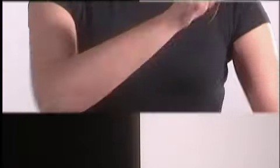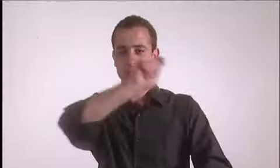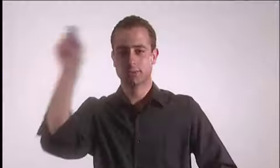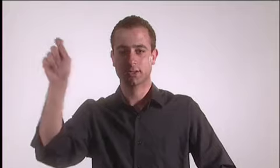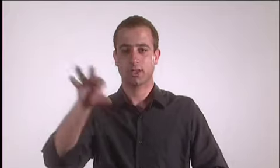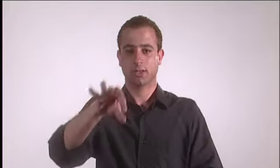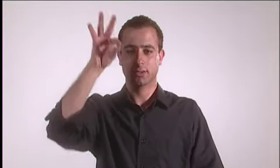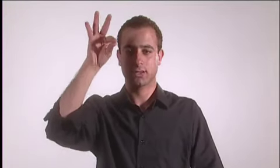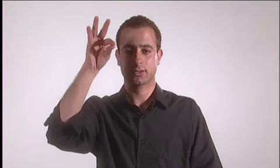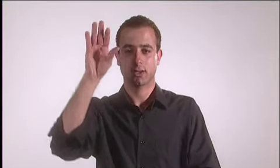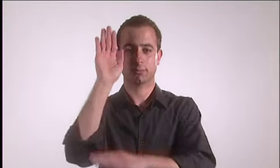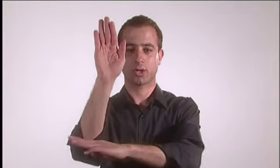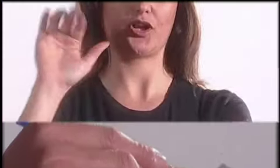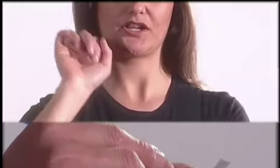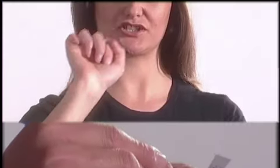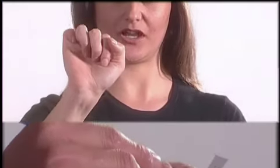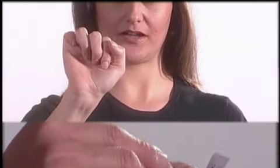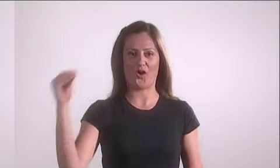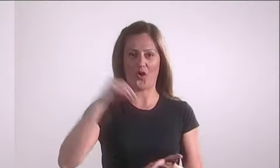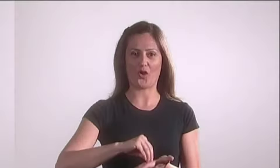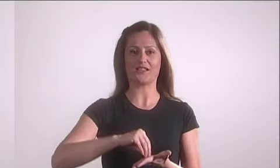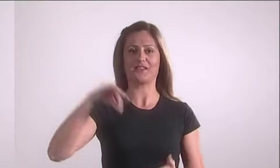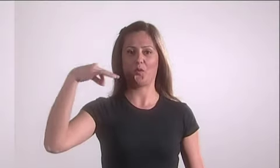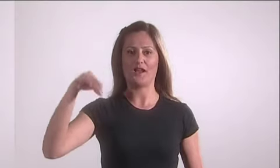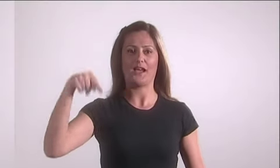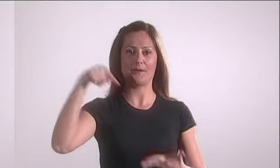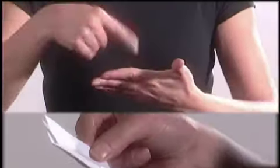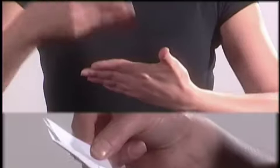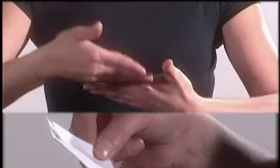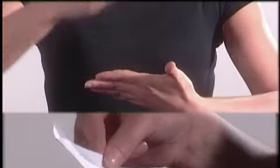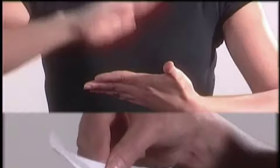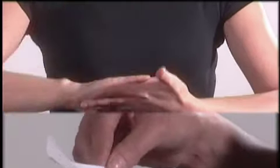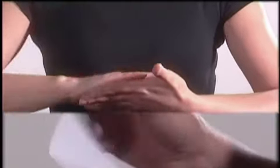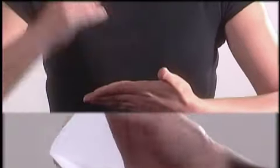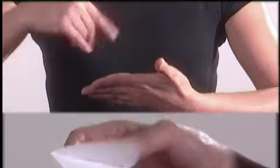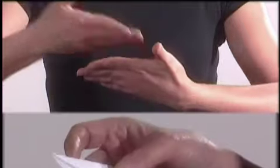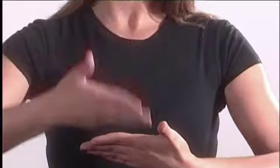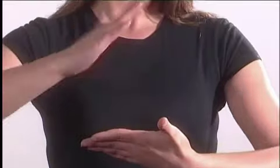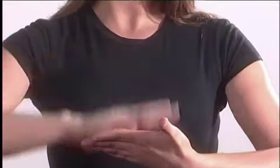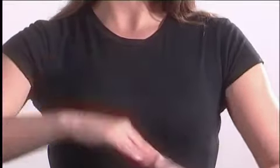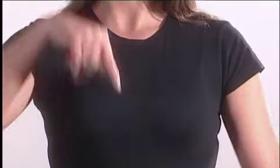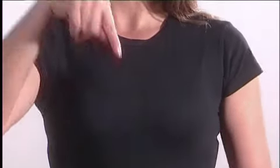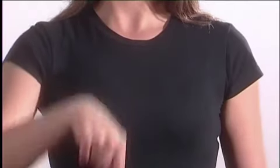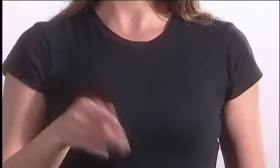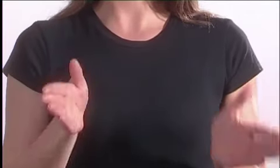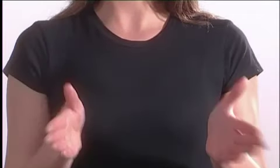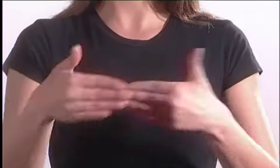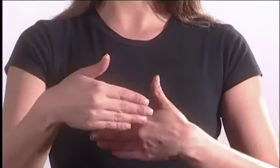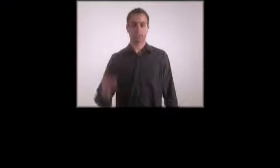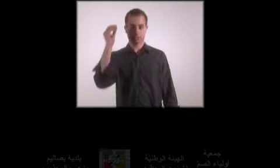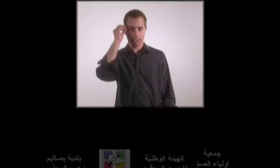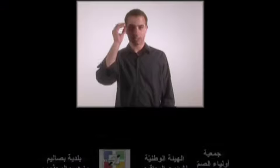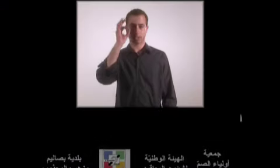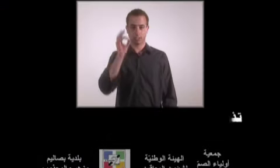المعزل اختار مرشحك حط الورقة بالزرف والزرف بالسندوق